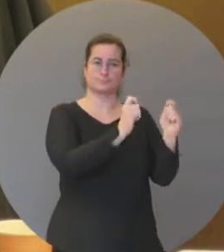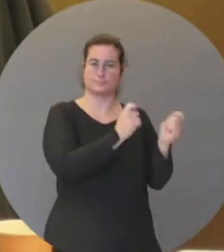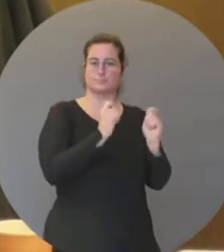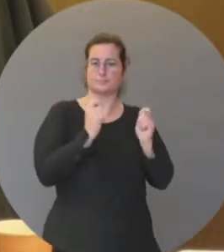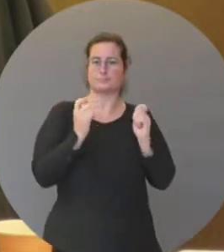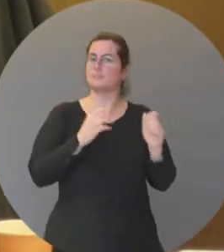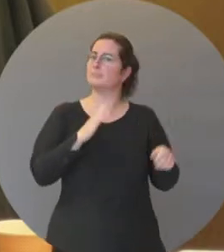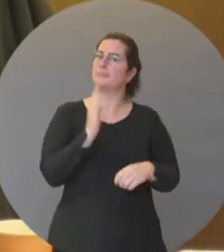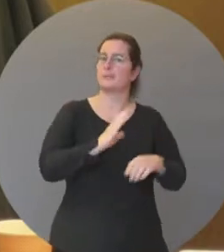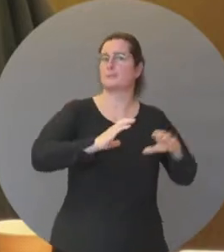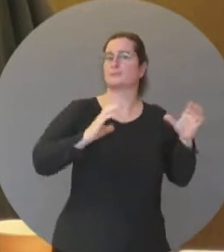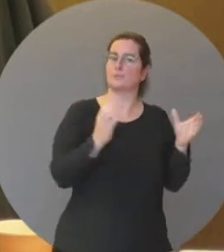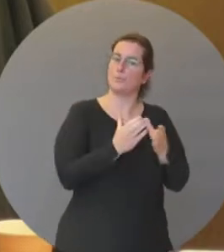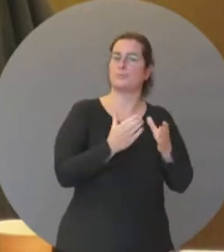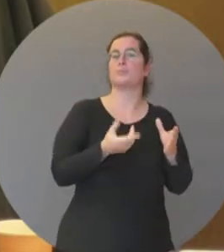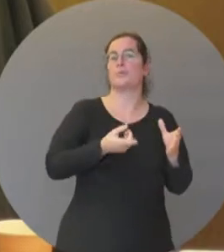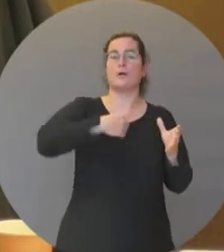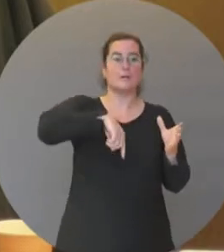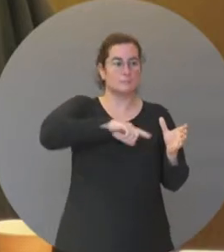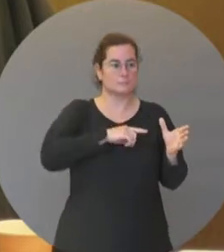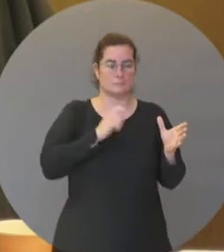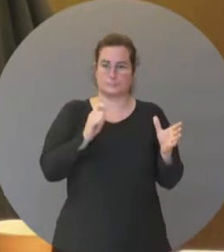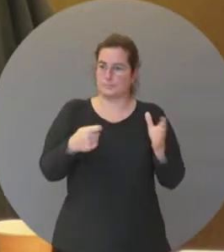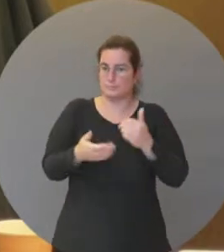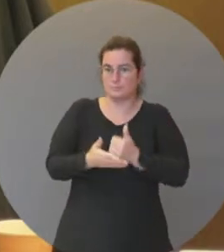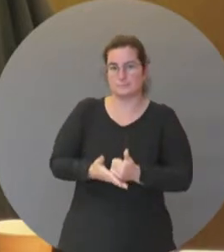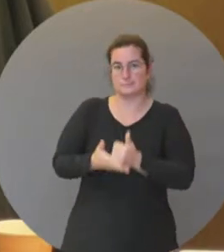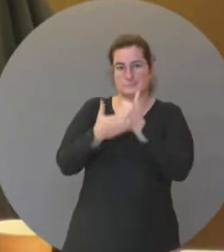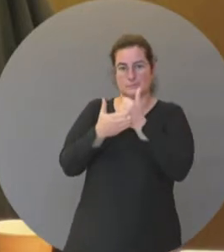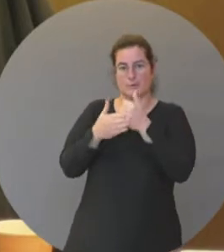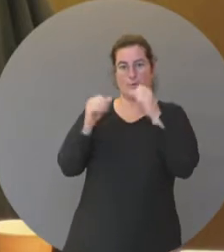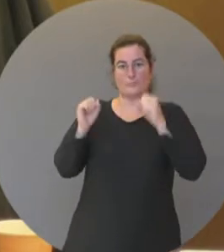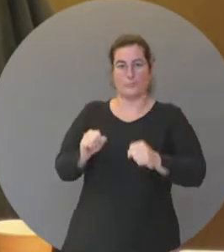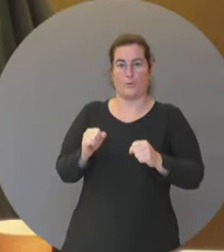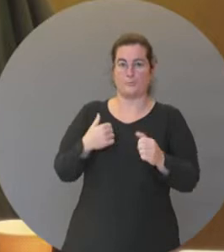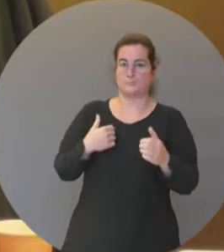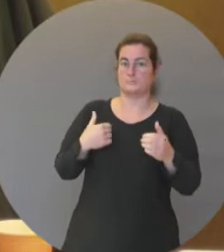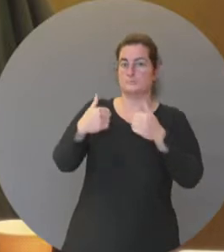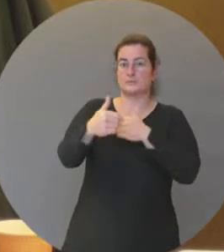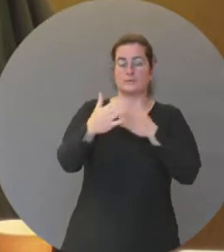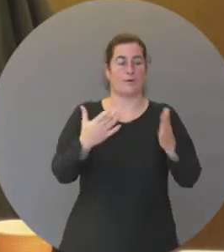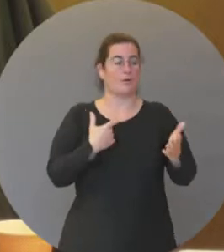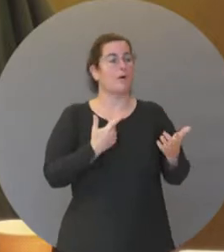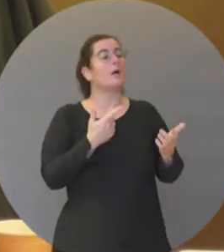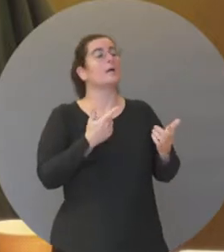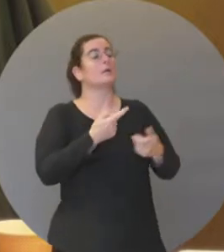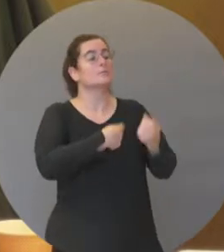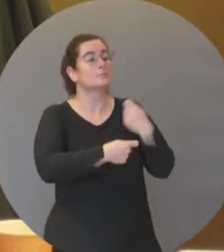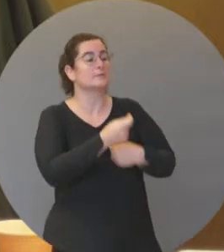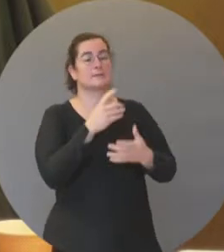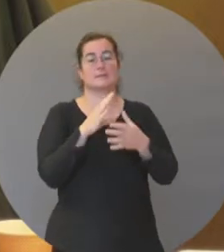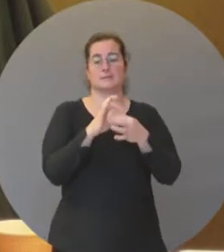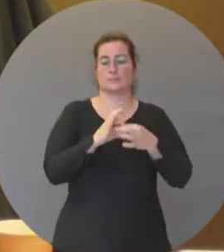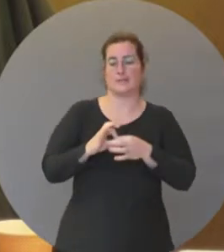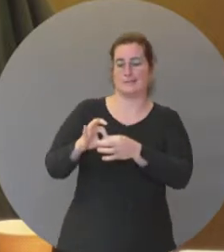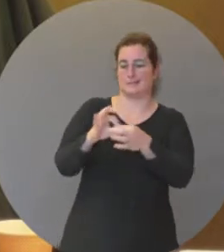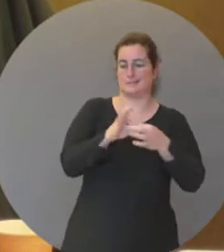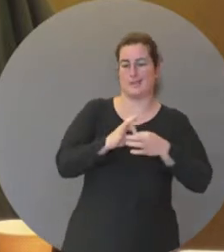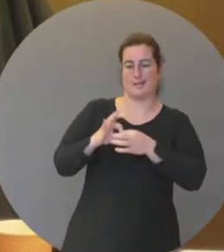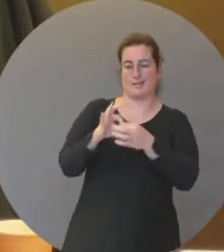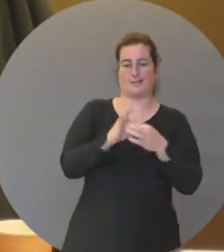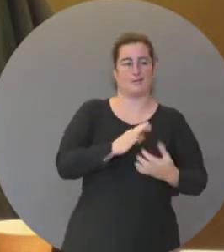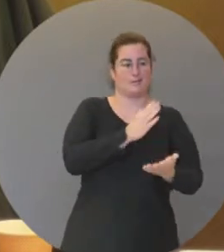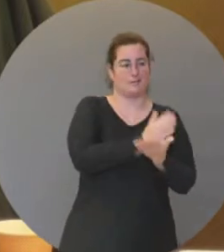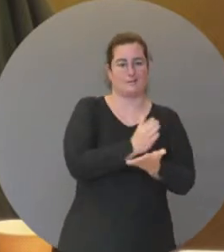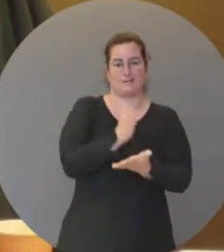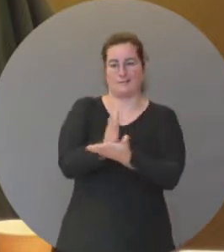soutenons un tiers secteur qui puisse intervenir dans l'économie dans les solidarités ça c'est évidemment un secteur